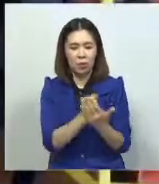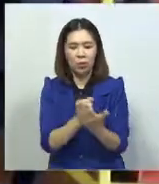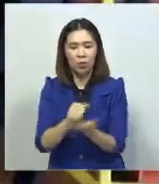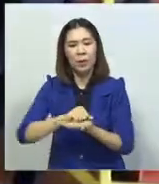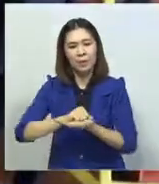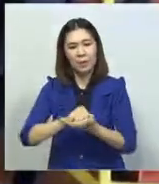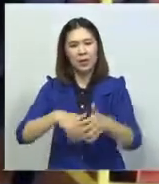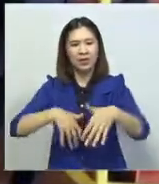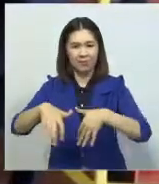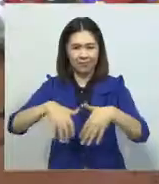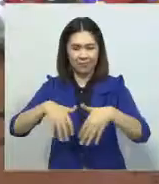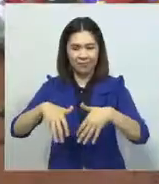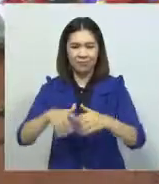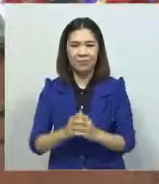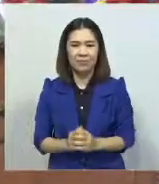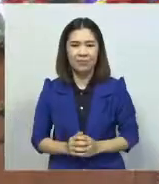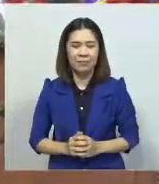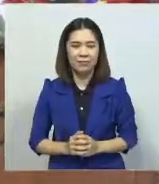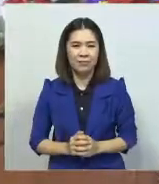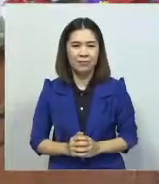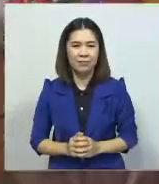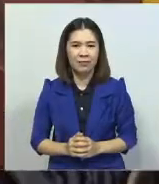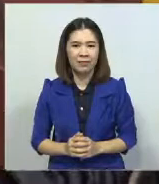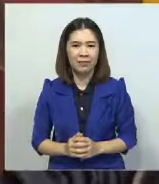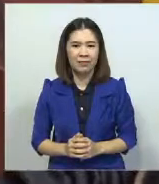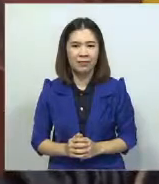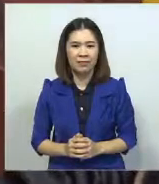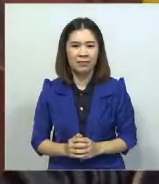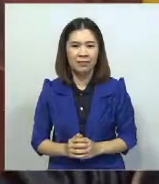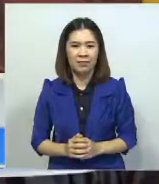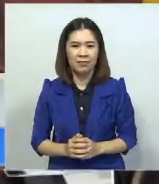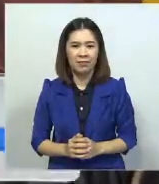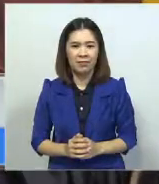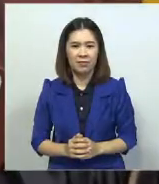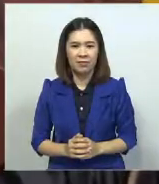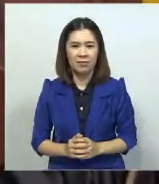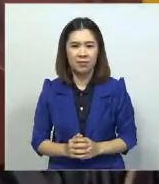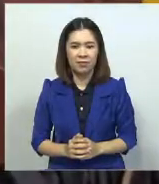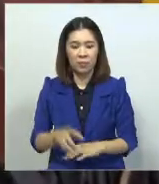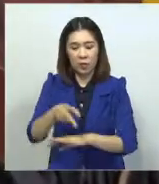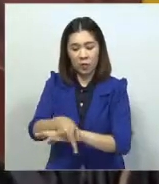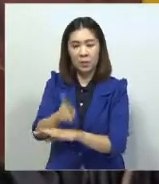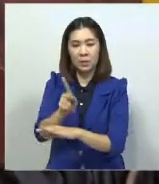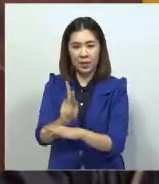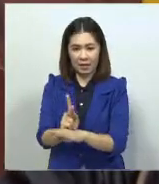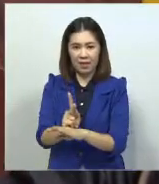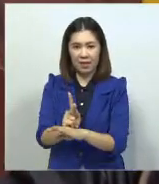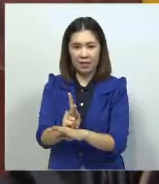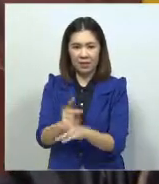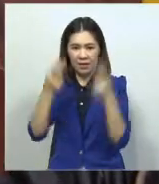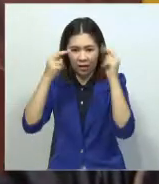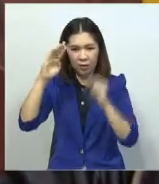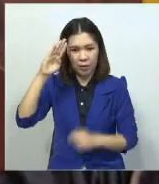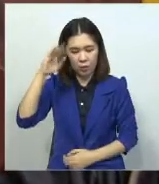พี่น้องประชาชนด้วยค่ะ ท่านนายกรัฐมนตรีเนี่ยท่านก็จะมาเป็นประธานในการ